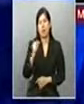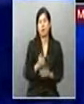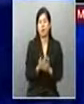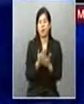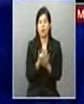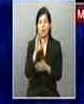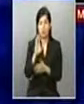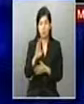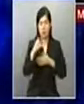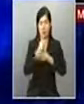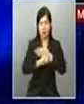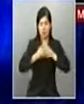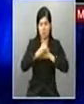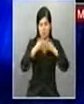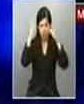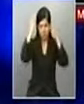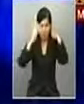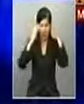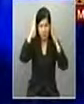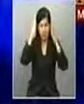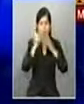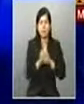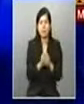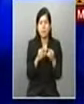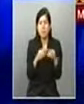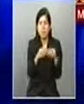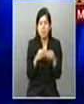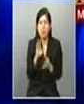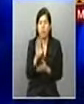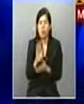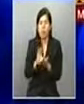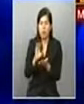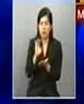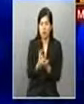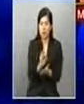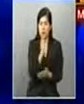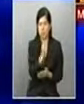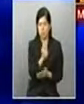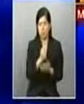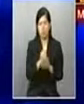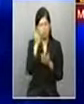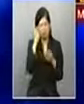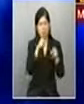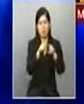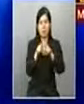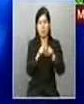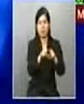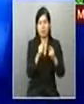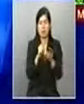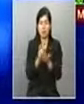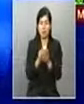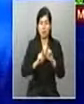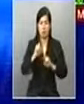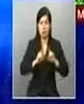ครับและก็ผู้จัดการกองทุนต่างๆก็ส่วนใหญ่มองรวมกันนะครับมองตรงกันว่าตลาดหุ้นเนี่ยมีโอกาส